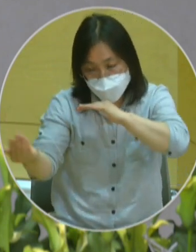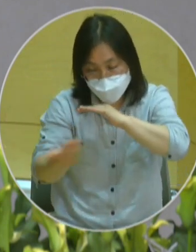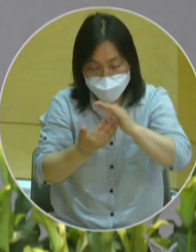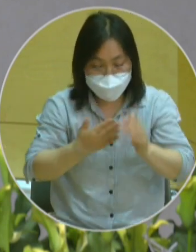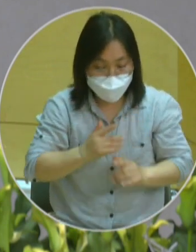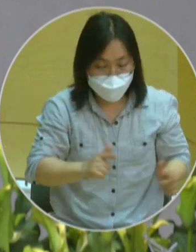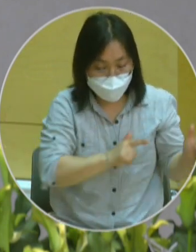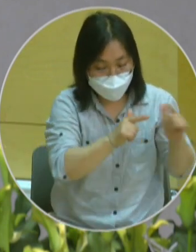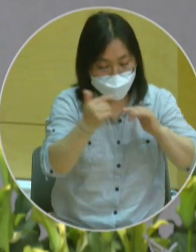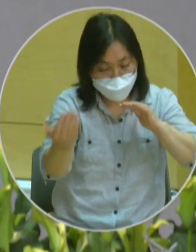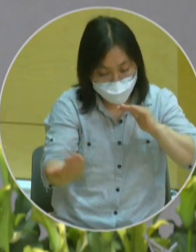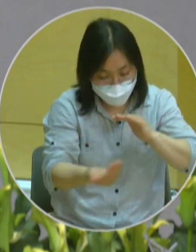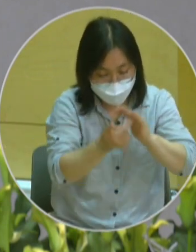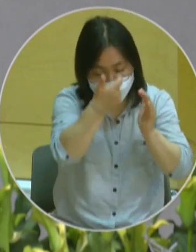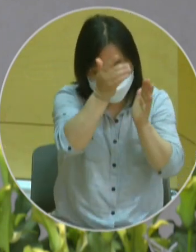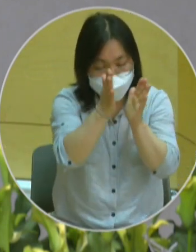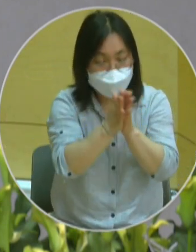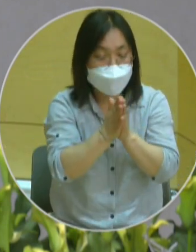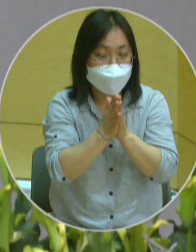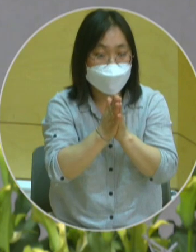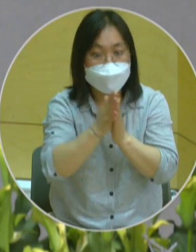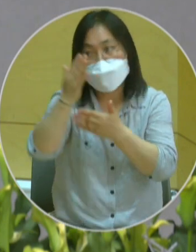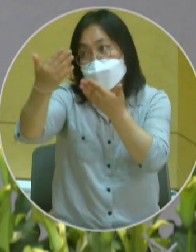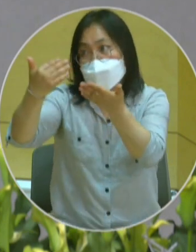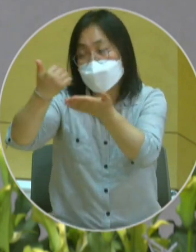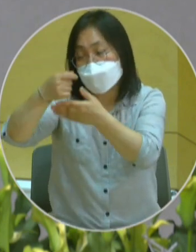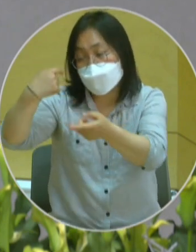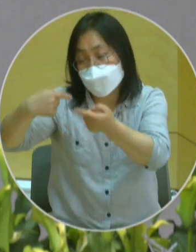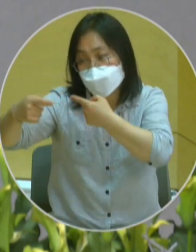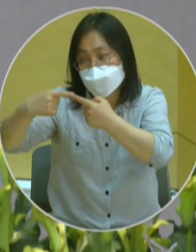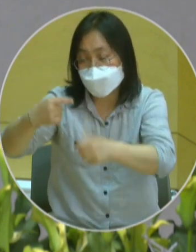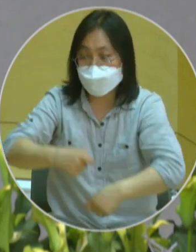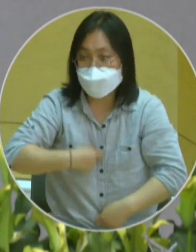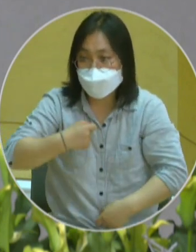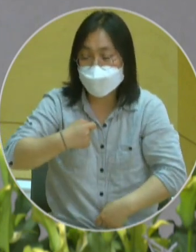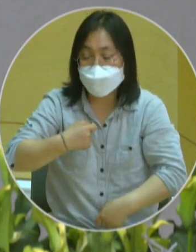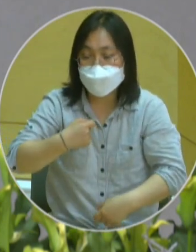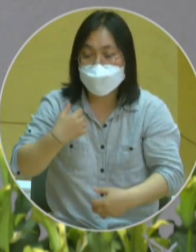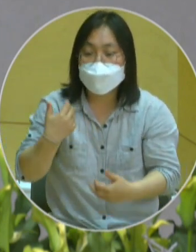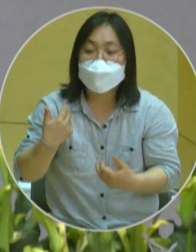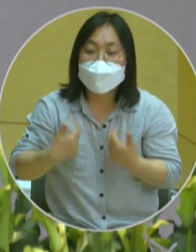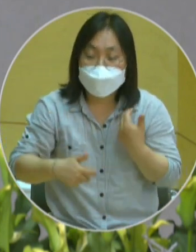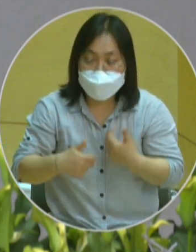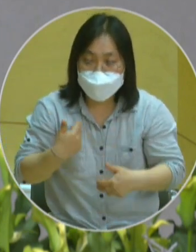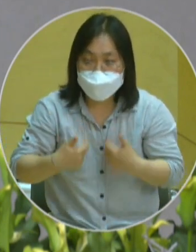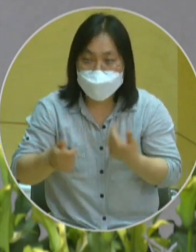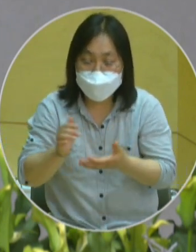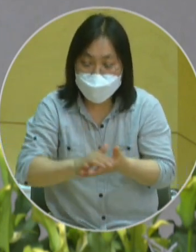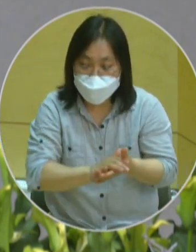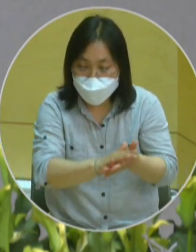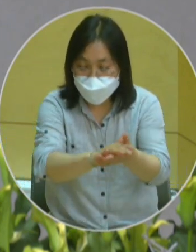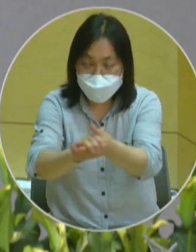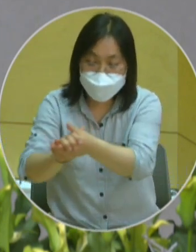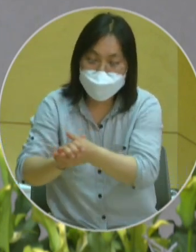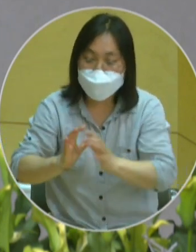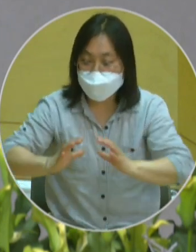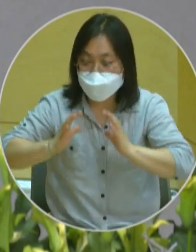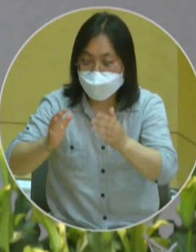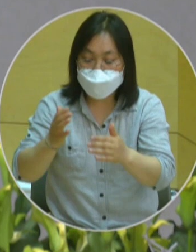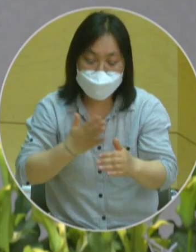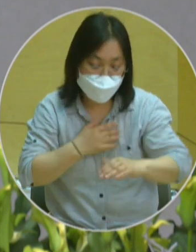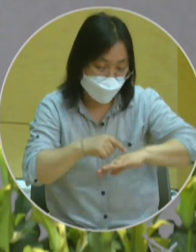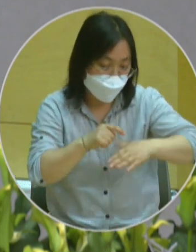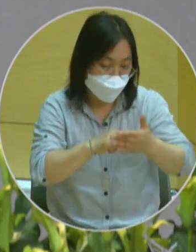속에 이루어질 수 있도록 기도하는 것, 하나님이 통치하시는 의와 희락과 화평의 나라가 내 마음 속에서부터 내 가정에서,